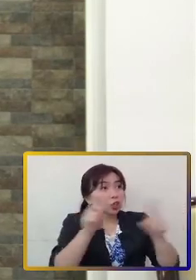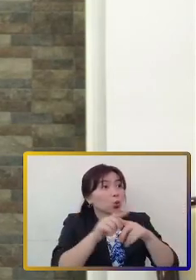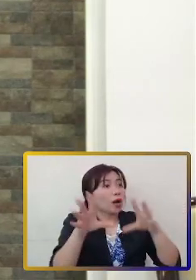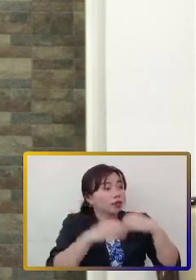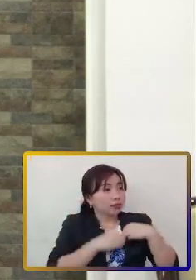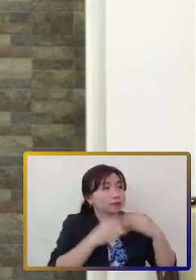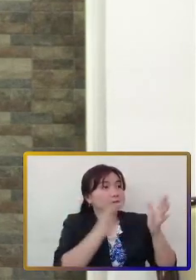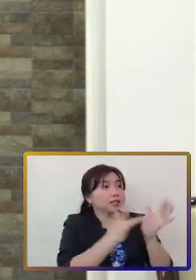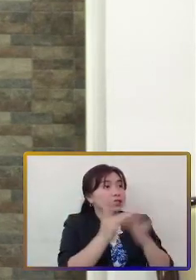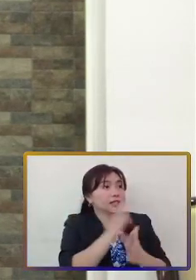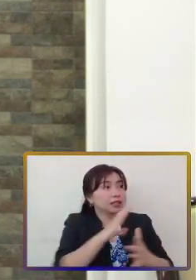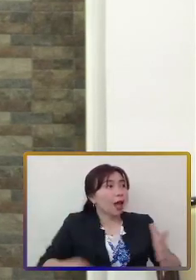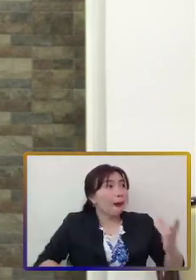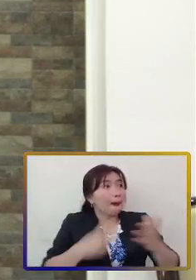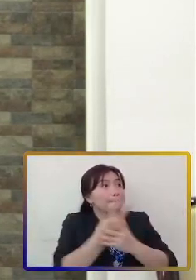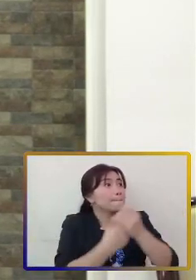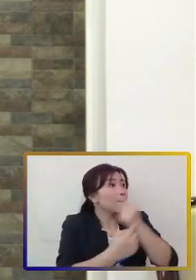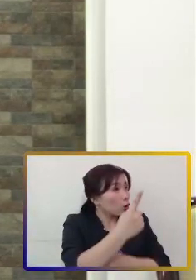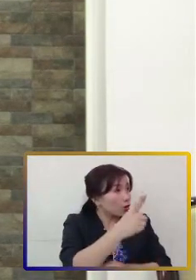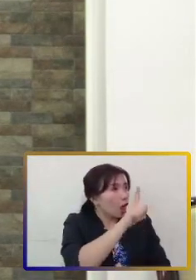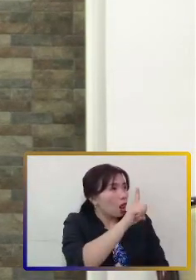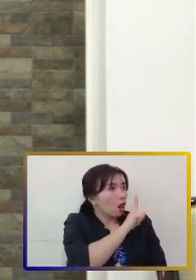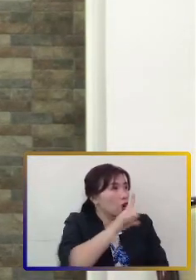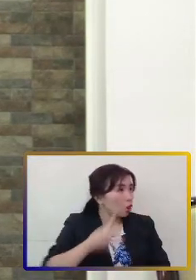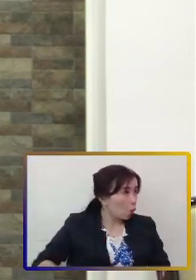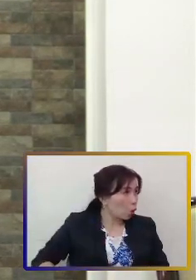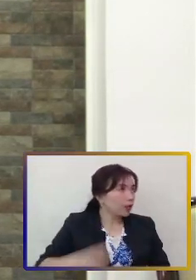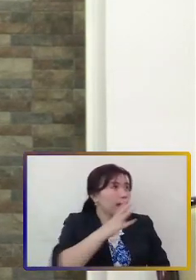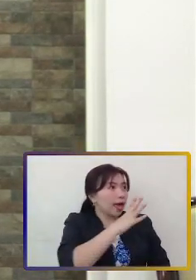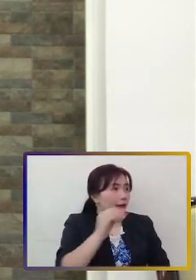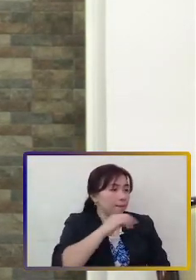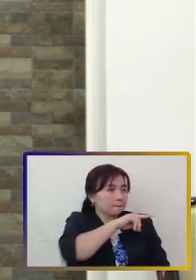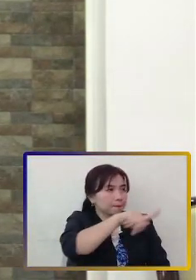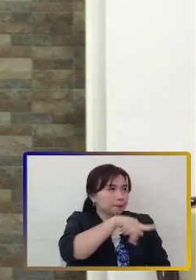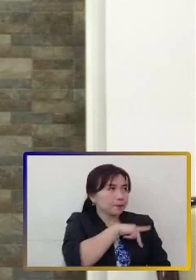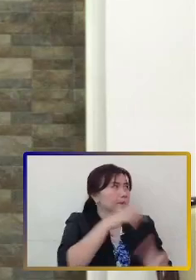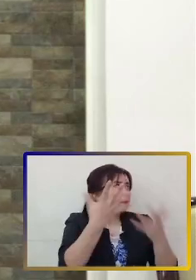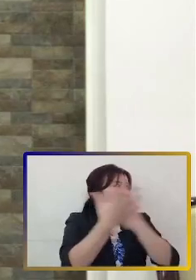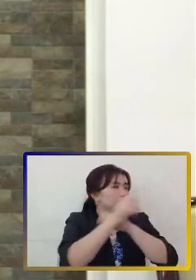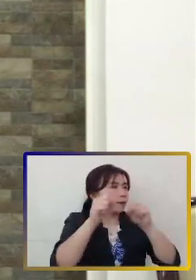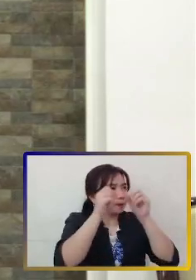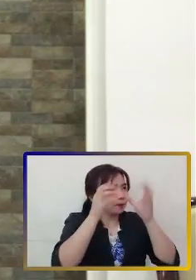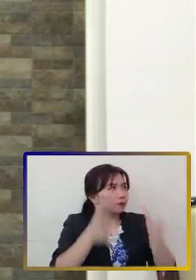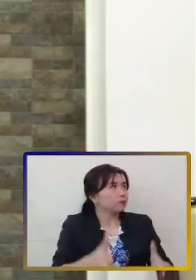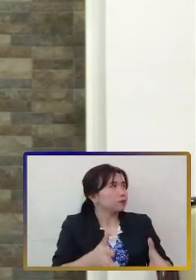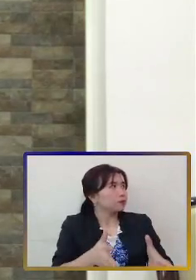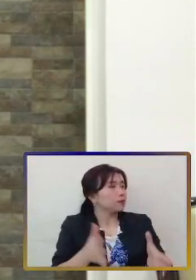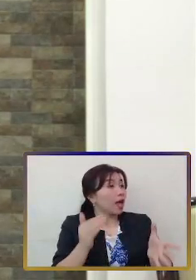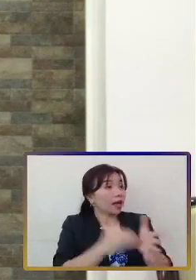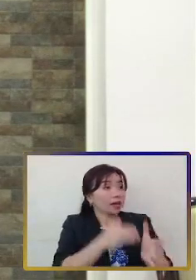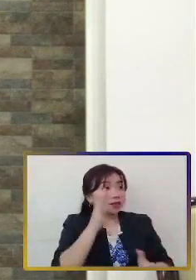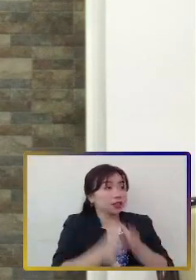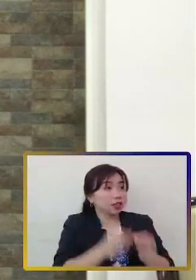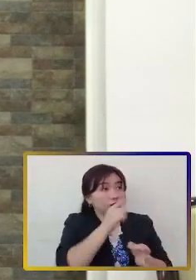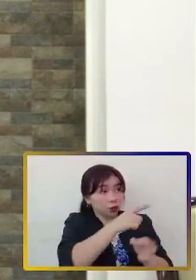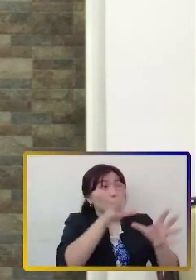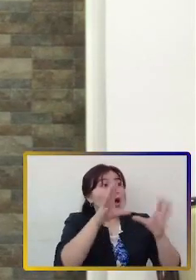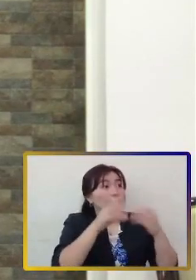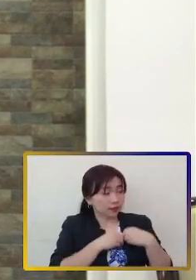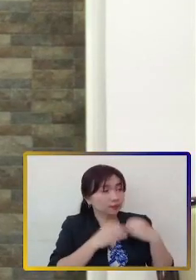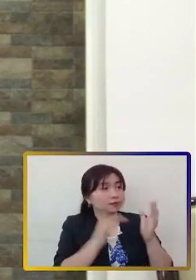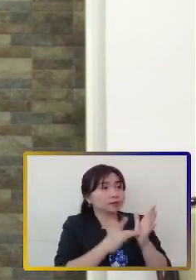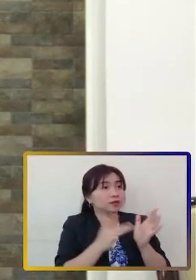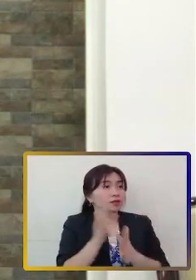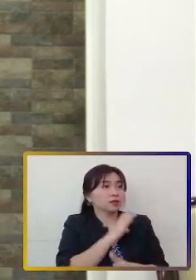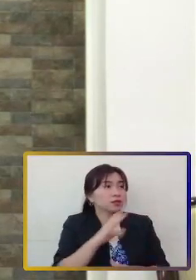your Lord and personal savior you see Kaya nga kung tinanggap mo siya bilang panginoon eh